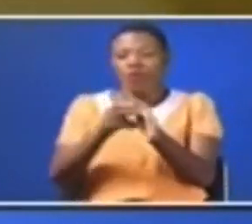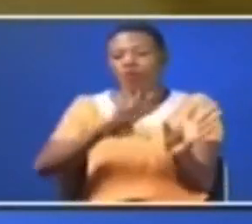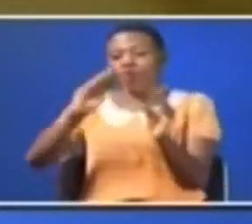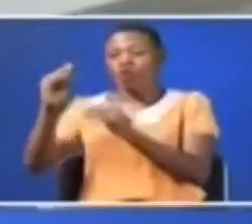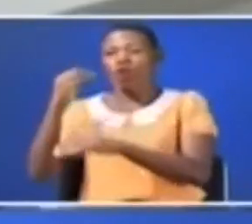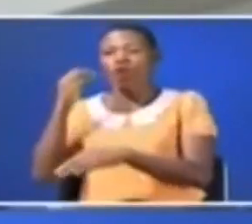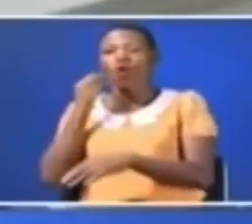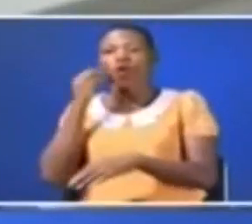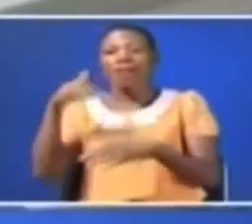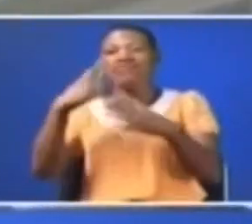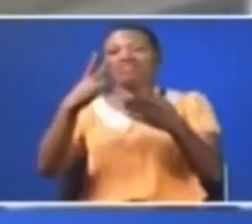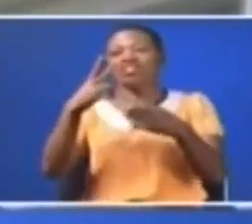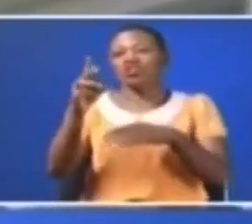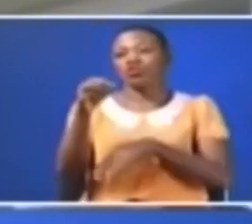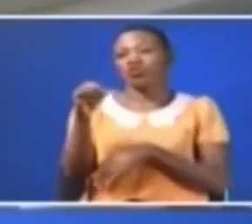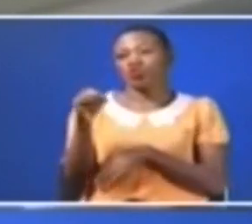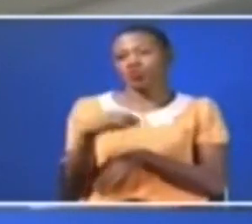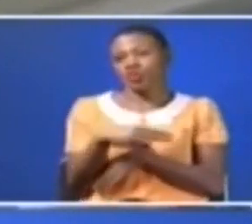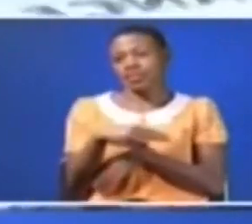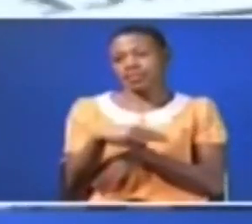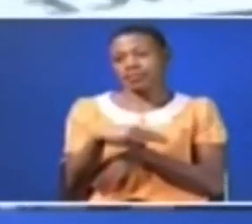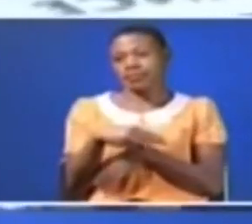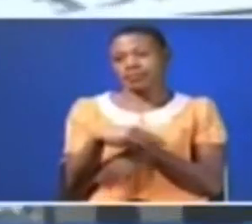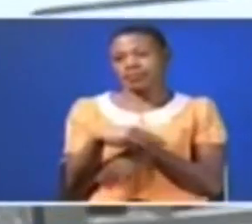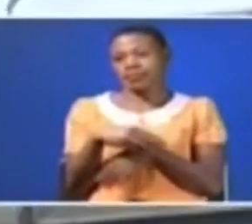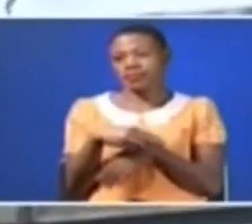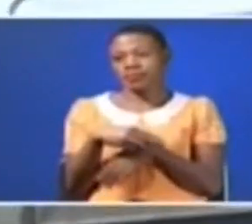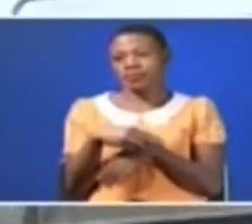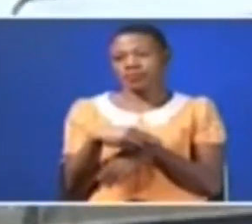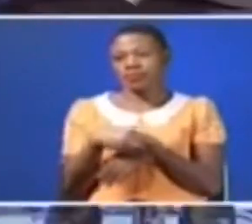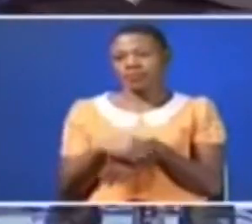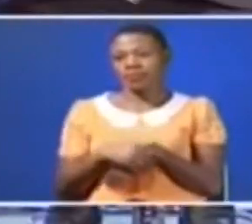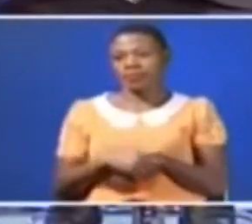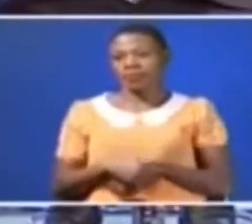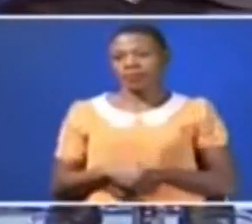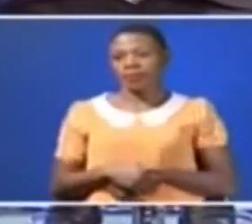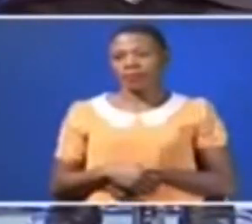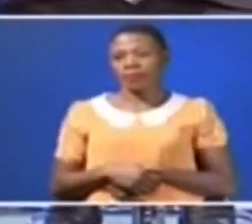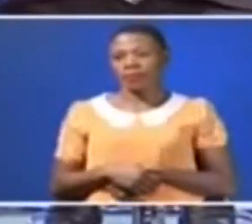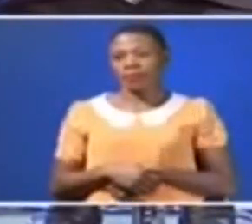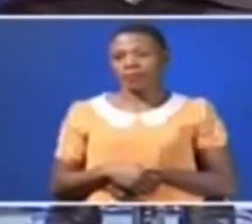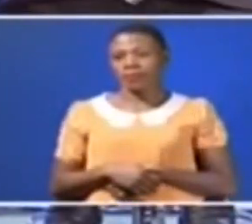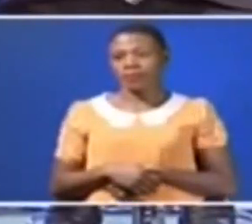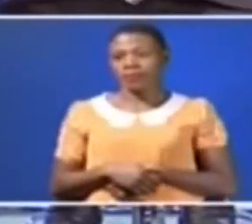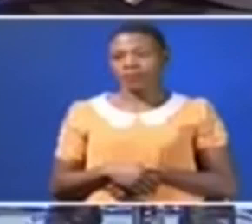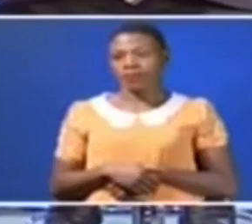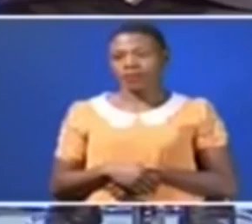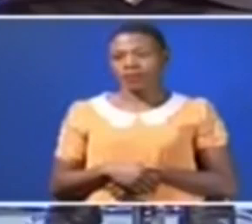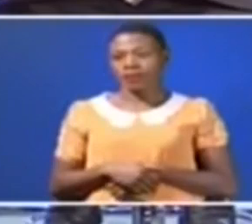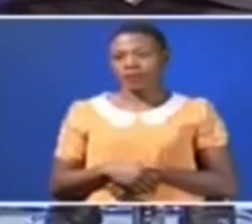makwao baada ya siku 2. Mary Mwoki, KTN News. Mkurugenzi mkuu wa tume ya